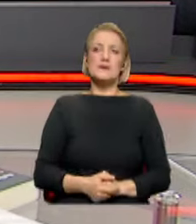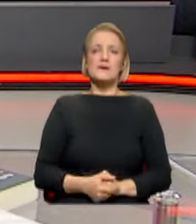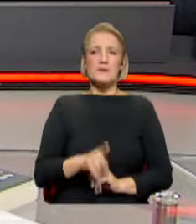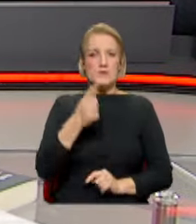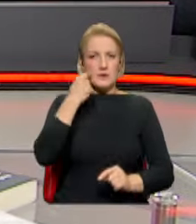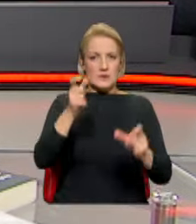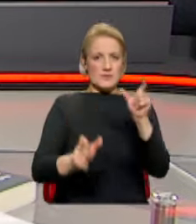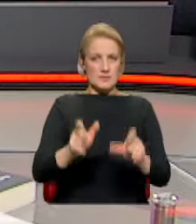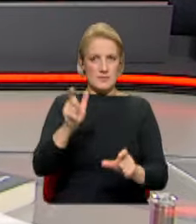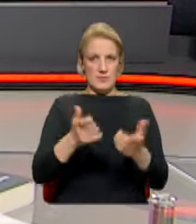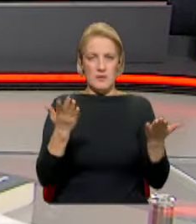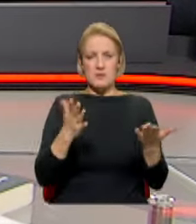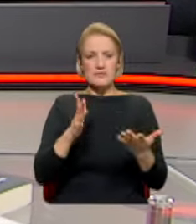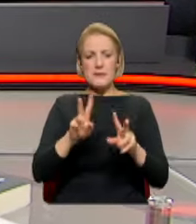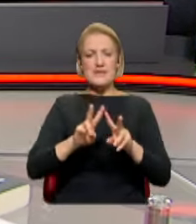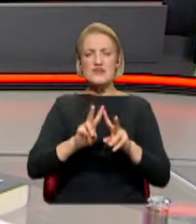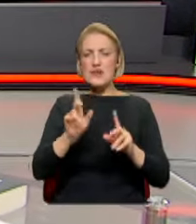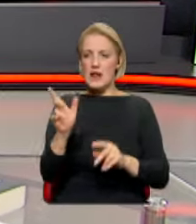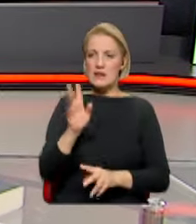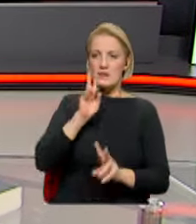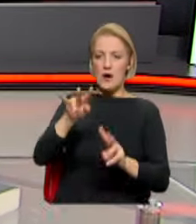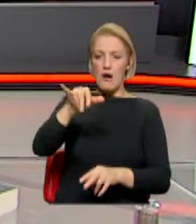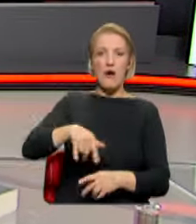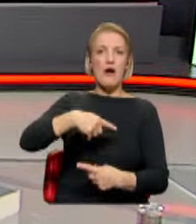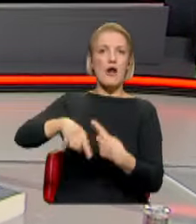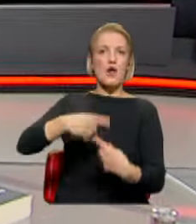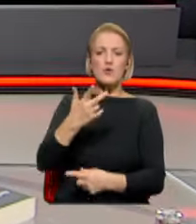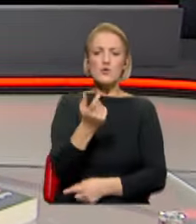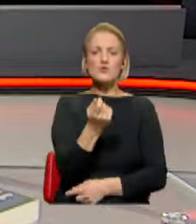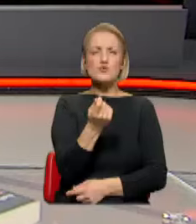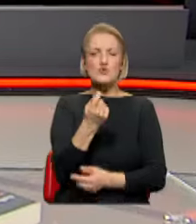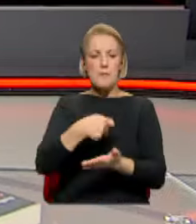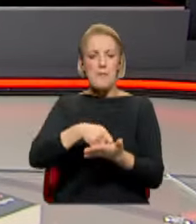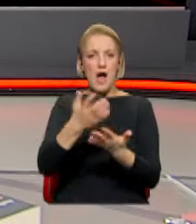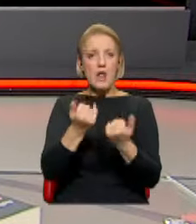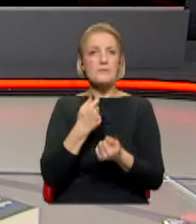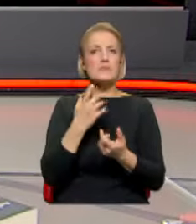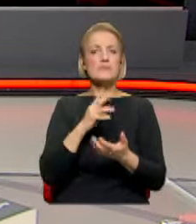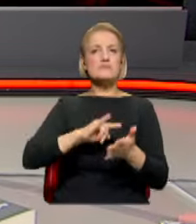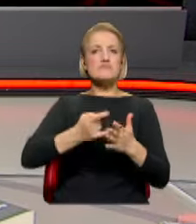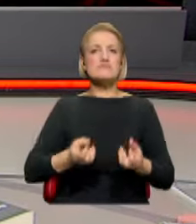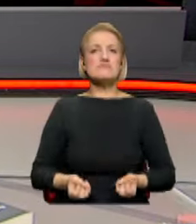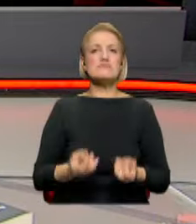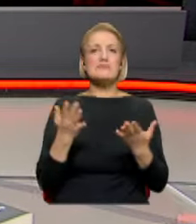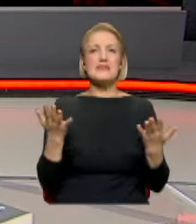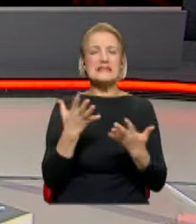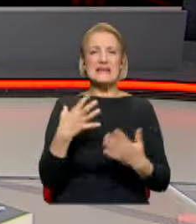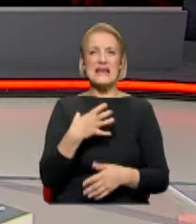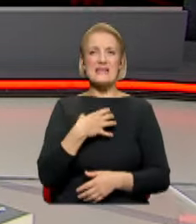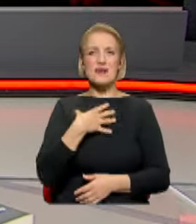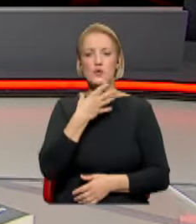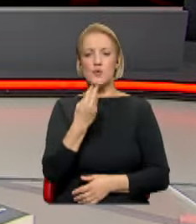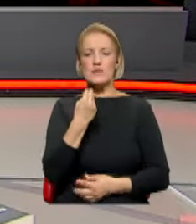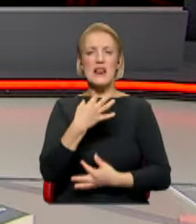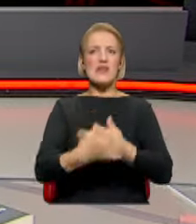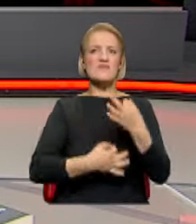bu insanların ne gibi bir marjinal tarafı var haklarını arıyorlar 3 kuruşa geçinemiyorlar ve nasıl kendilerini böyle güzel